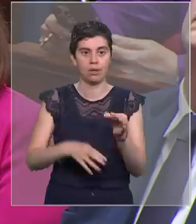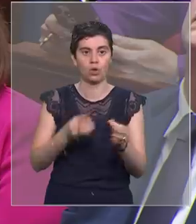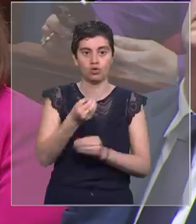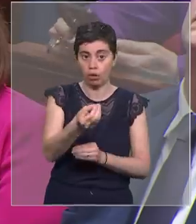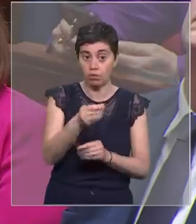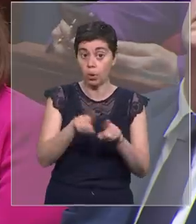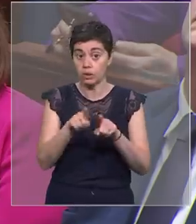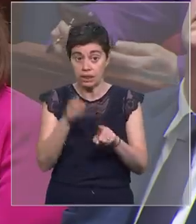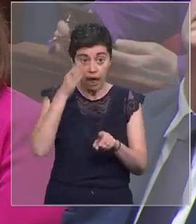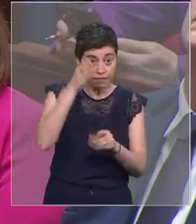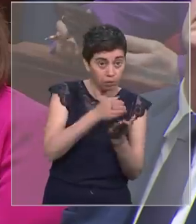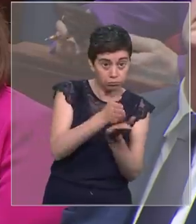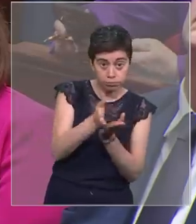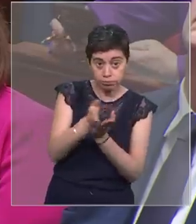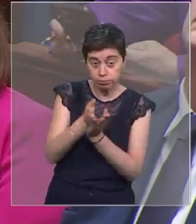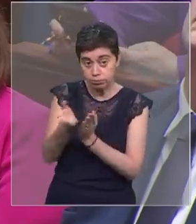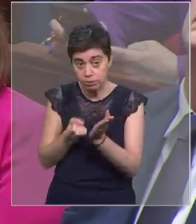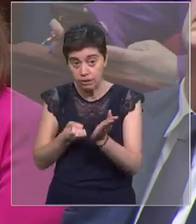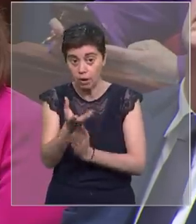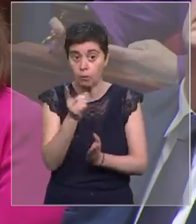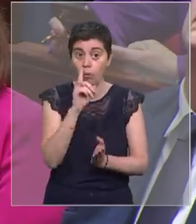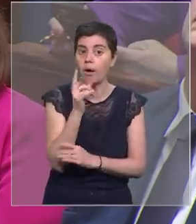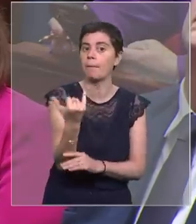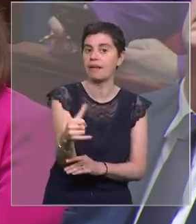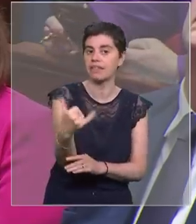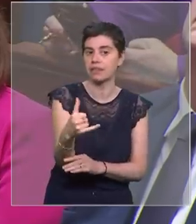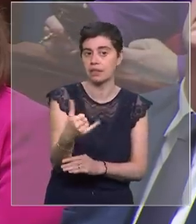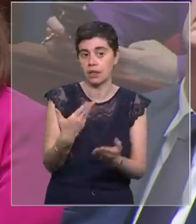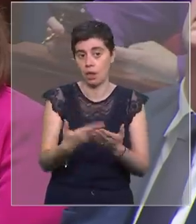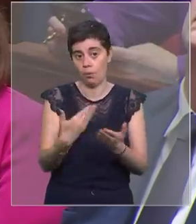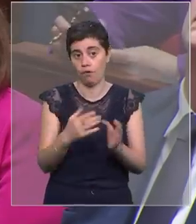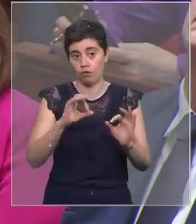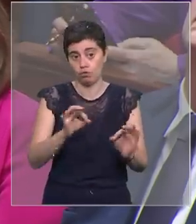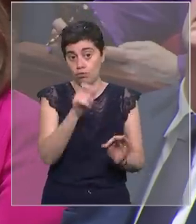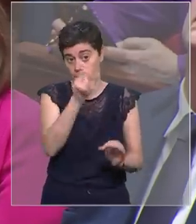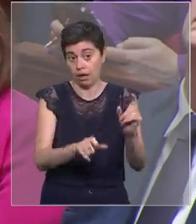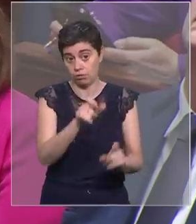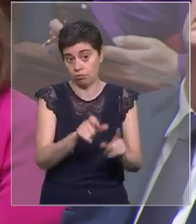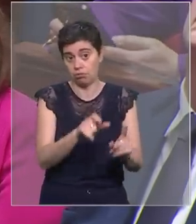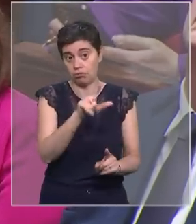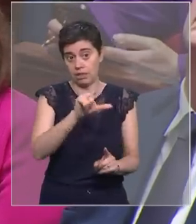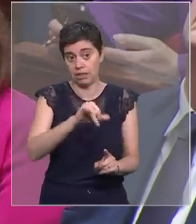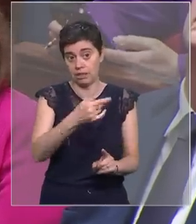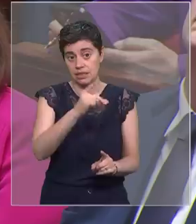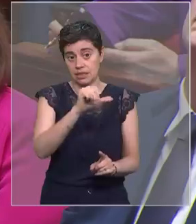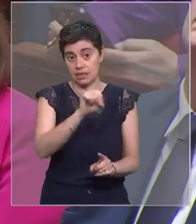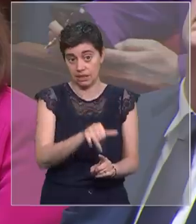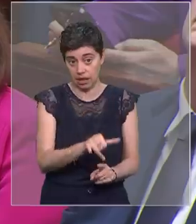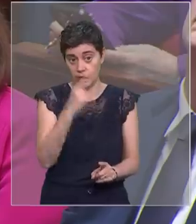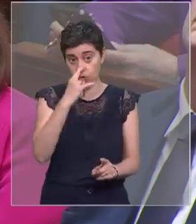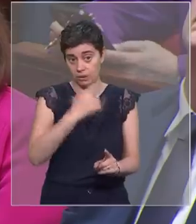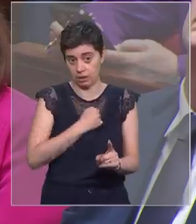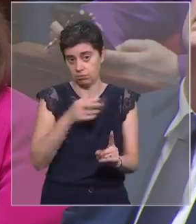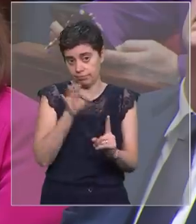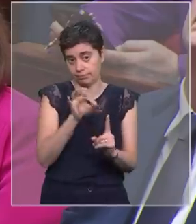avons encore beaucoup de choses à faire, comme en témoigne l'histoire, la triste histoire de l'INSEE. Nous devons encore mieux faire pour nos enfants et ce